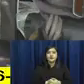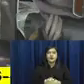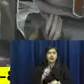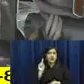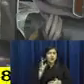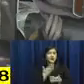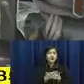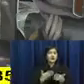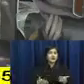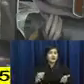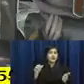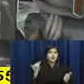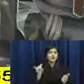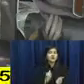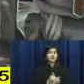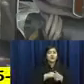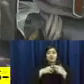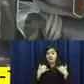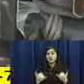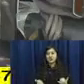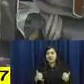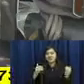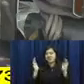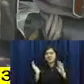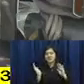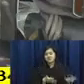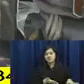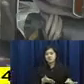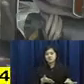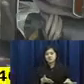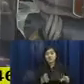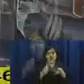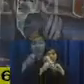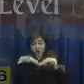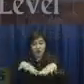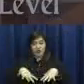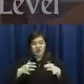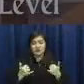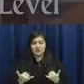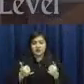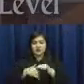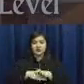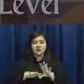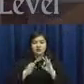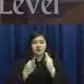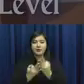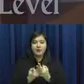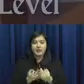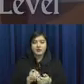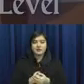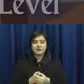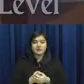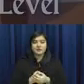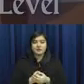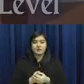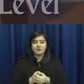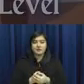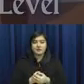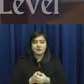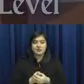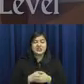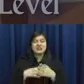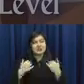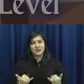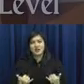Sir Jao, isa sa nawawala na mga bagay-bagay sa loob ng tahanan na yung tatay ay uupo upang i-fellowship